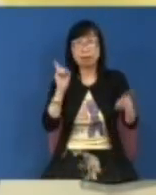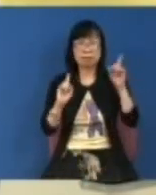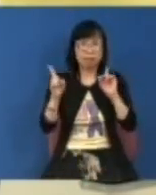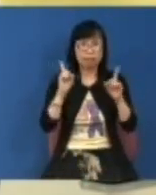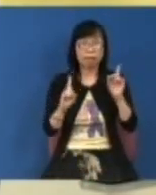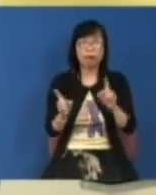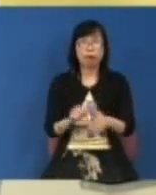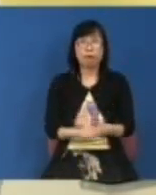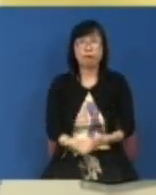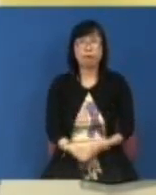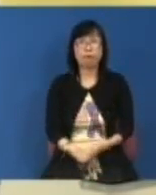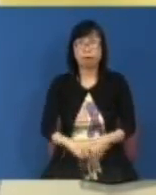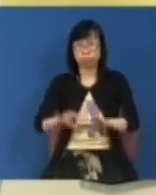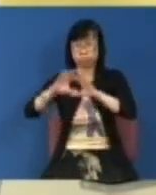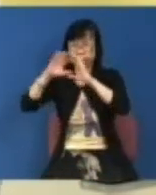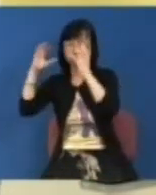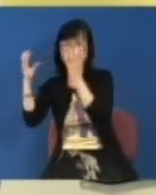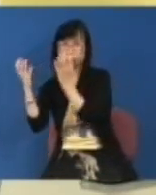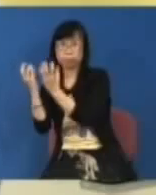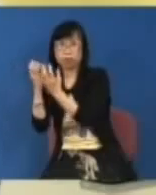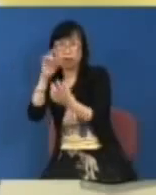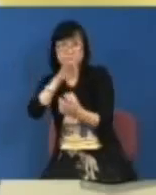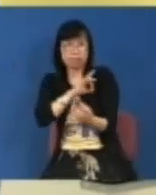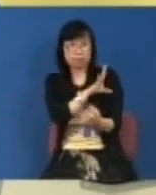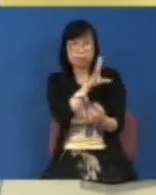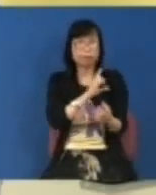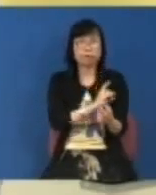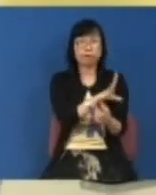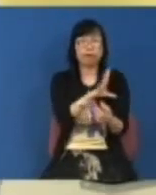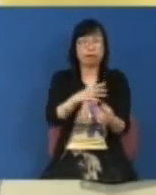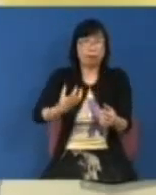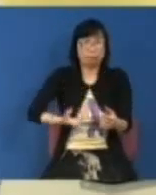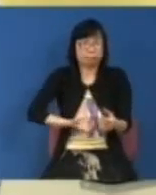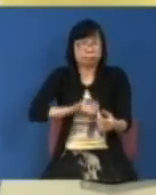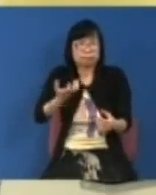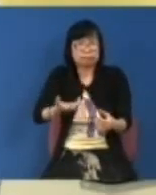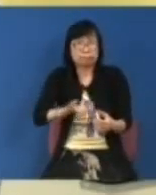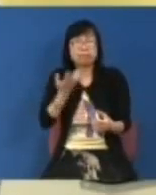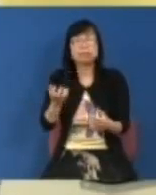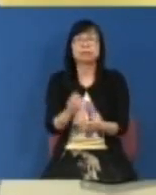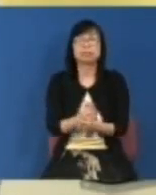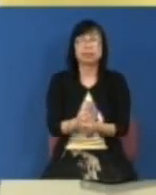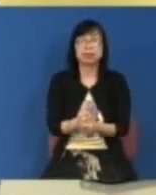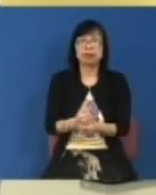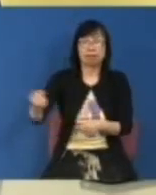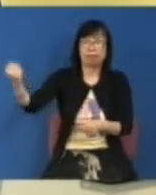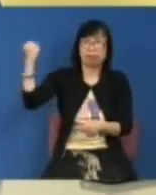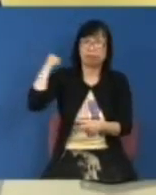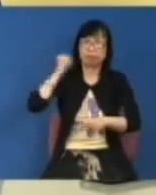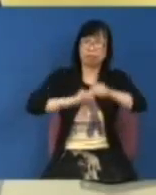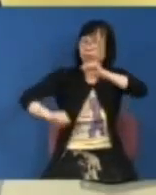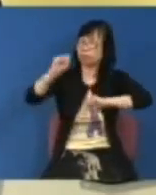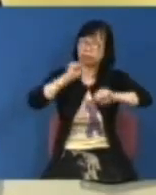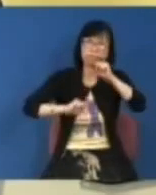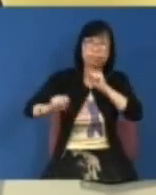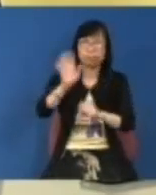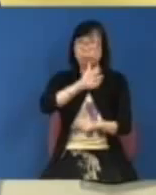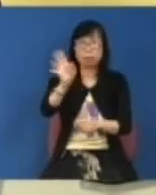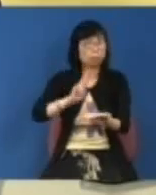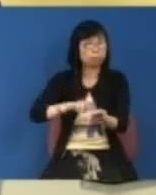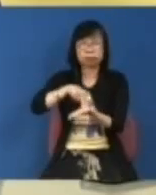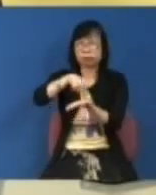起群眾自發使用一種激烈而不受制約嘅力量嘅活動都唔好搞啊嘛。咁、 嗯、